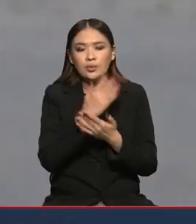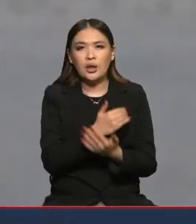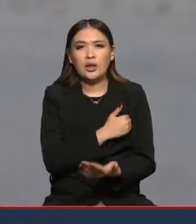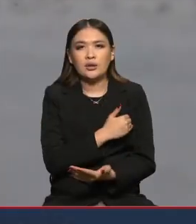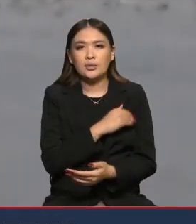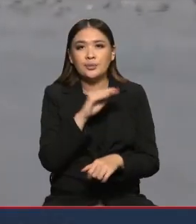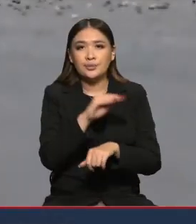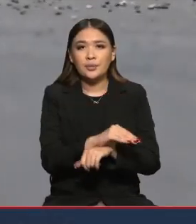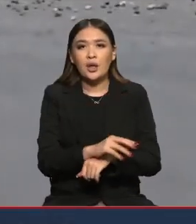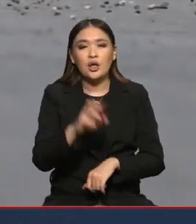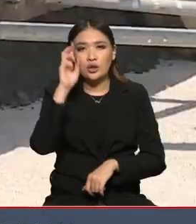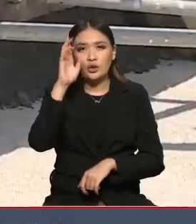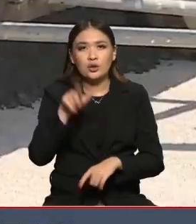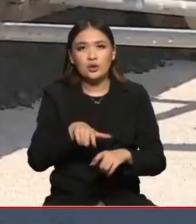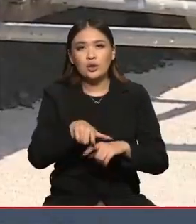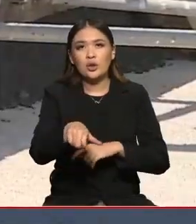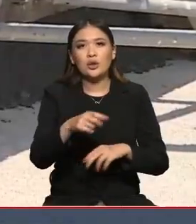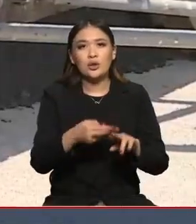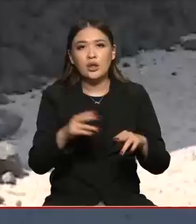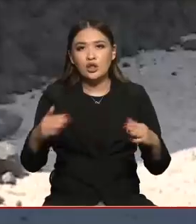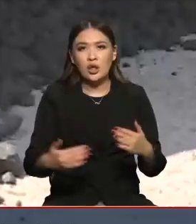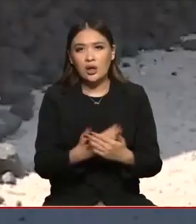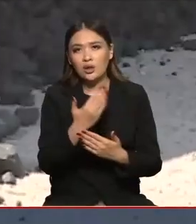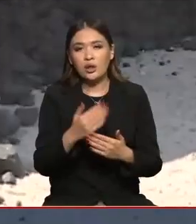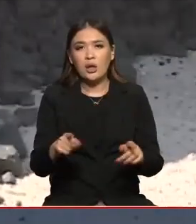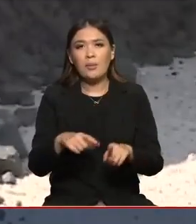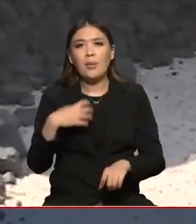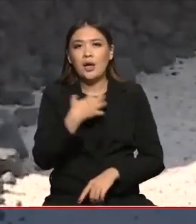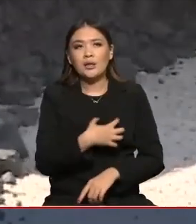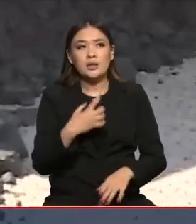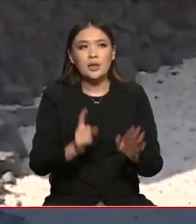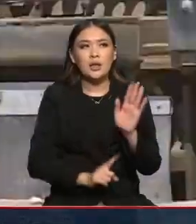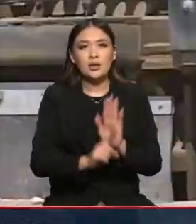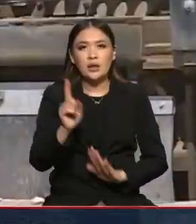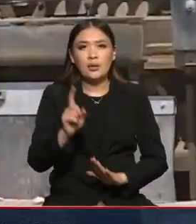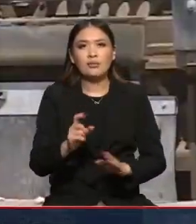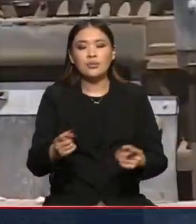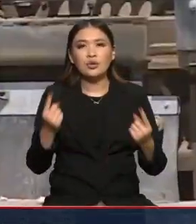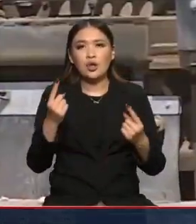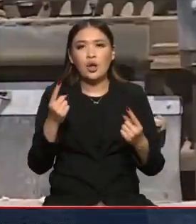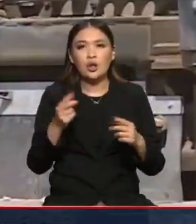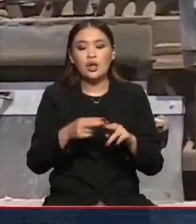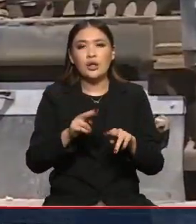мамандар. Бұл елдегі жол инфрақұрылымын жаңғыртудағы маңызды қадам. Әрі тас жолдардың